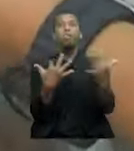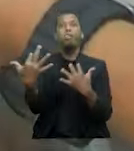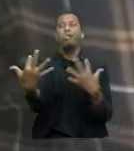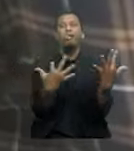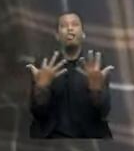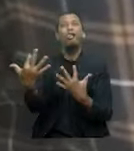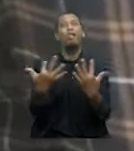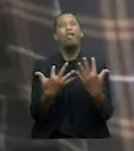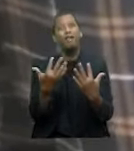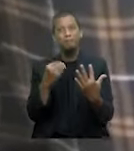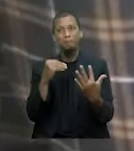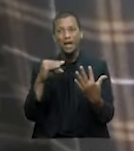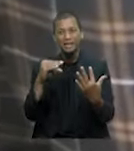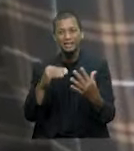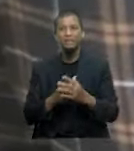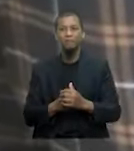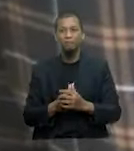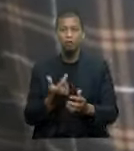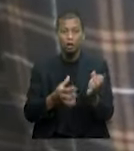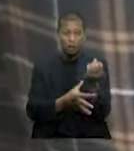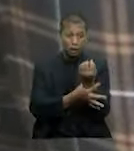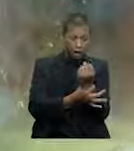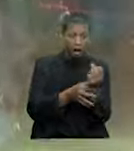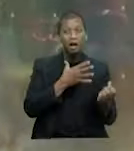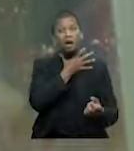menukarkan dengan perhiasan emas baru juga meningkat.